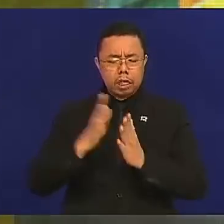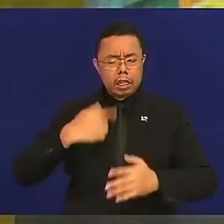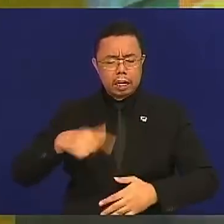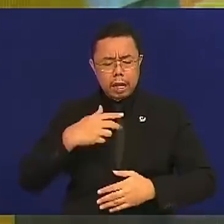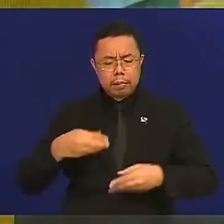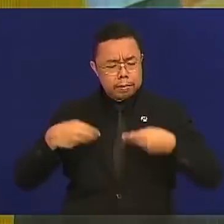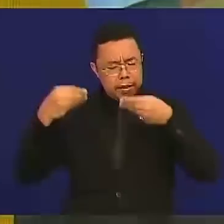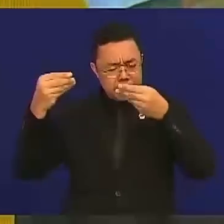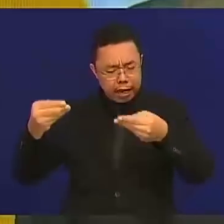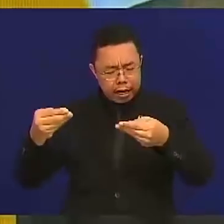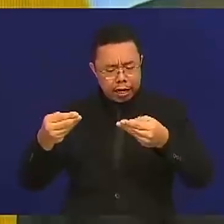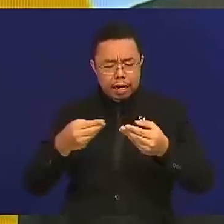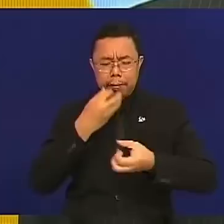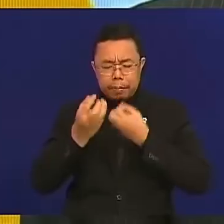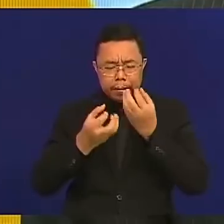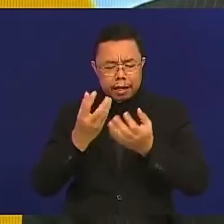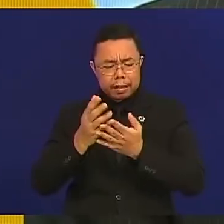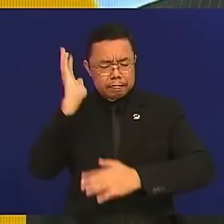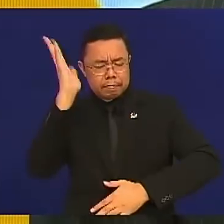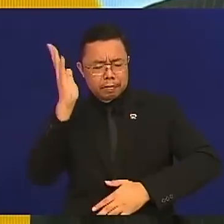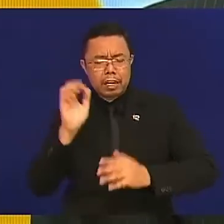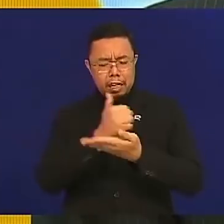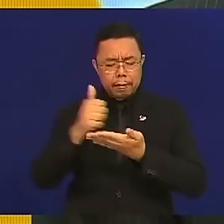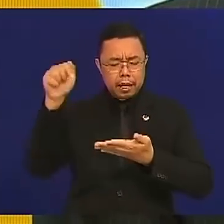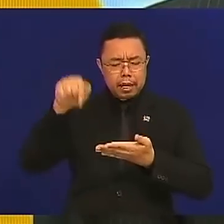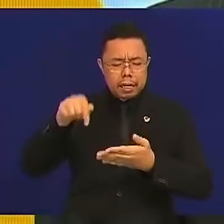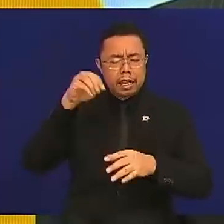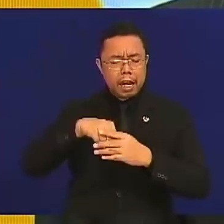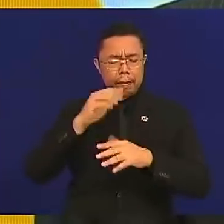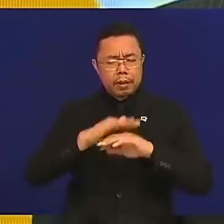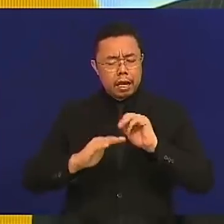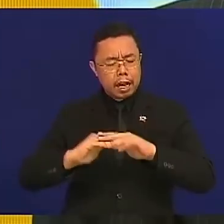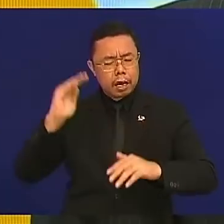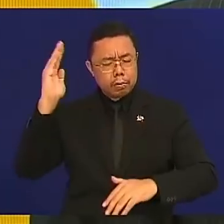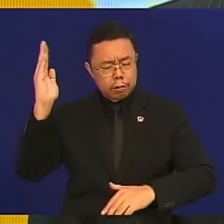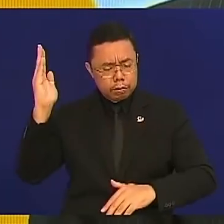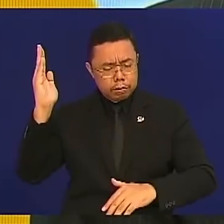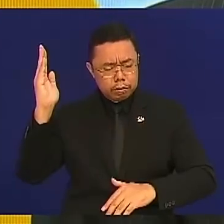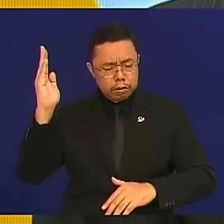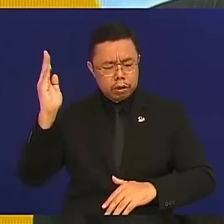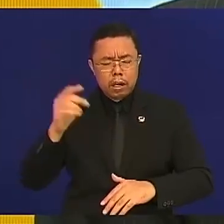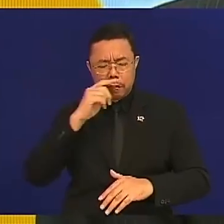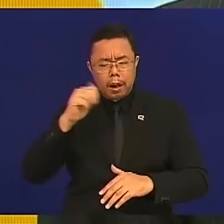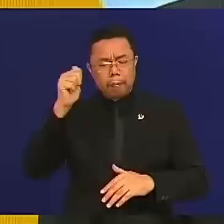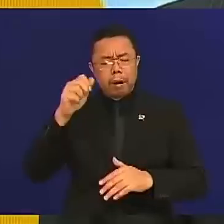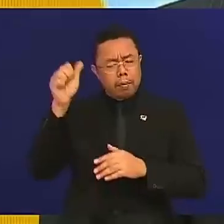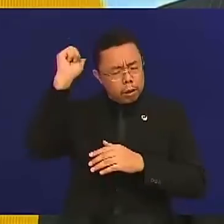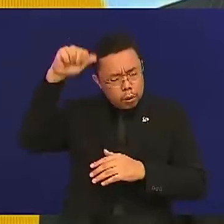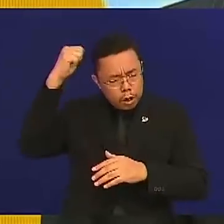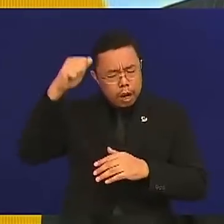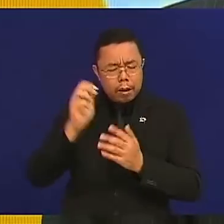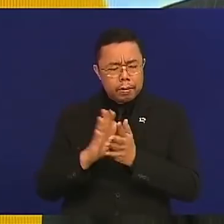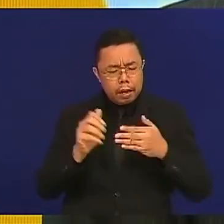kami menyerahkan pemberitaan kebenaran ini ke dalam tangan-Mu. Bapa mengurapi